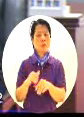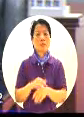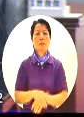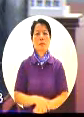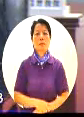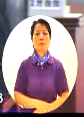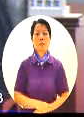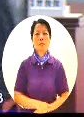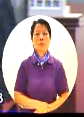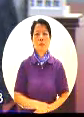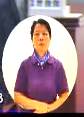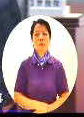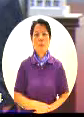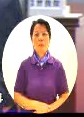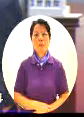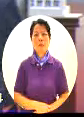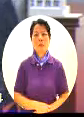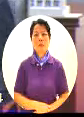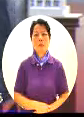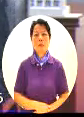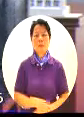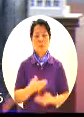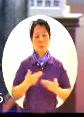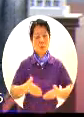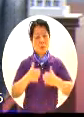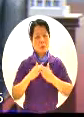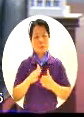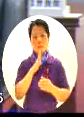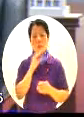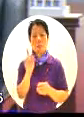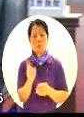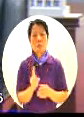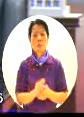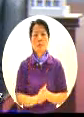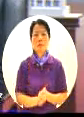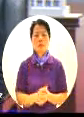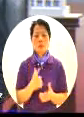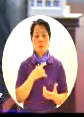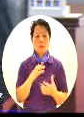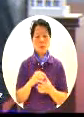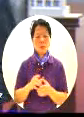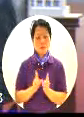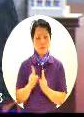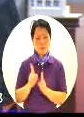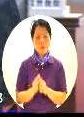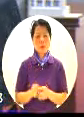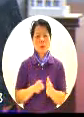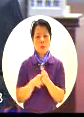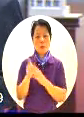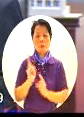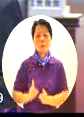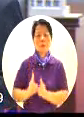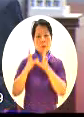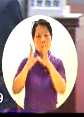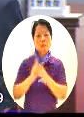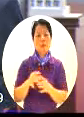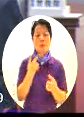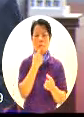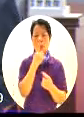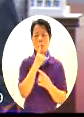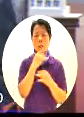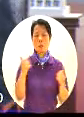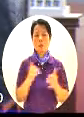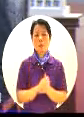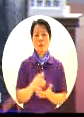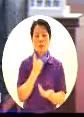滑哈。啊，上个重要。为什么说我们一直在飙涨？这个咱有土地哈，